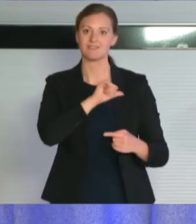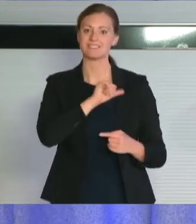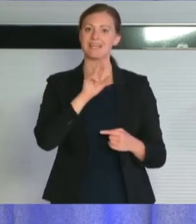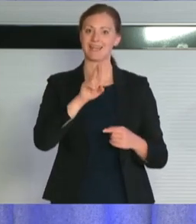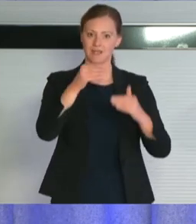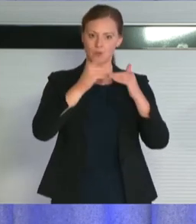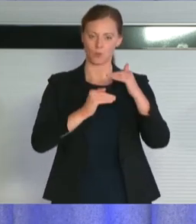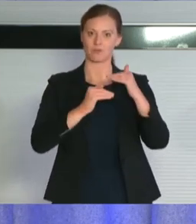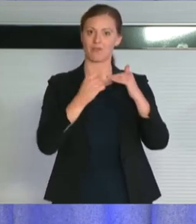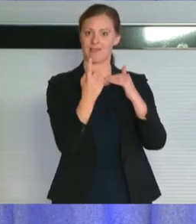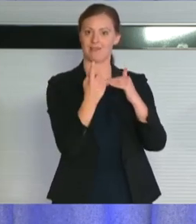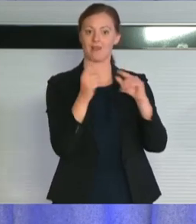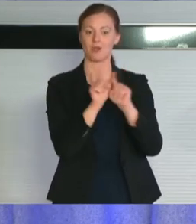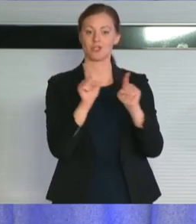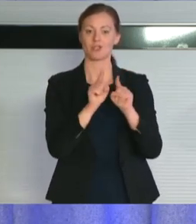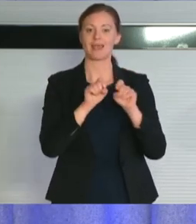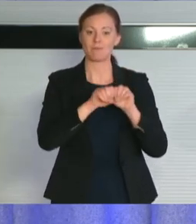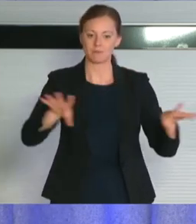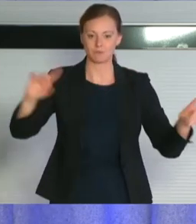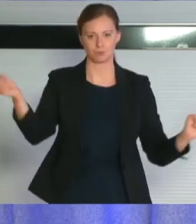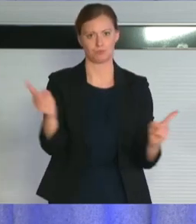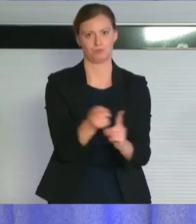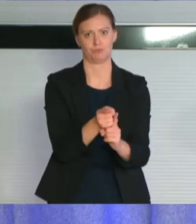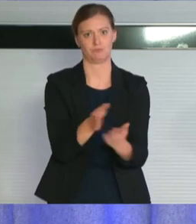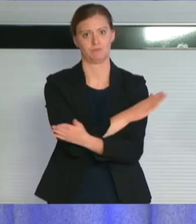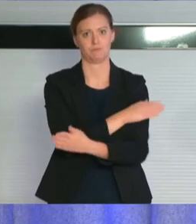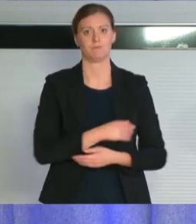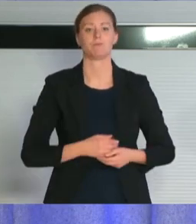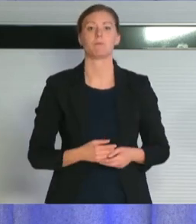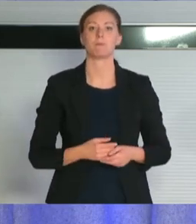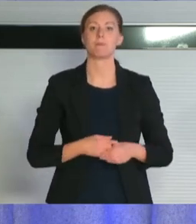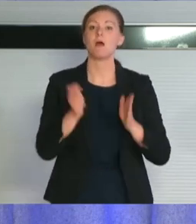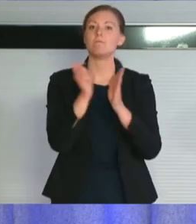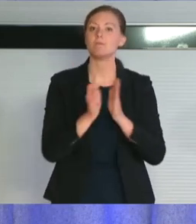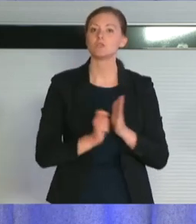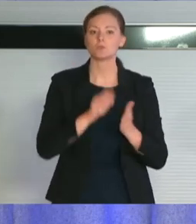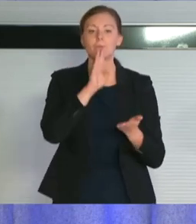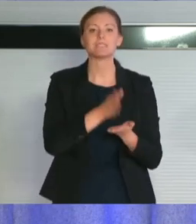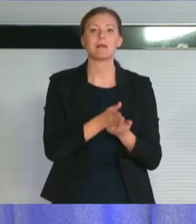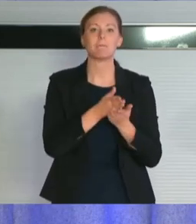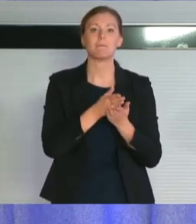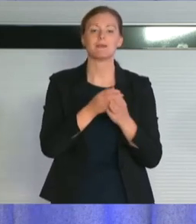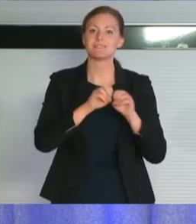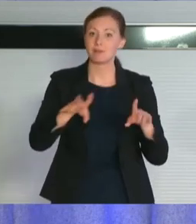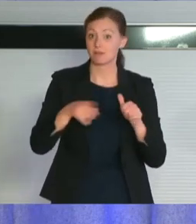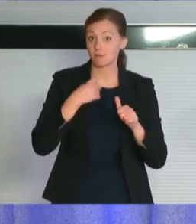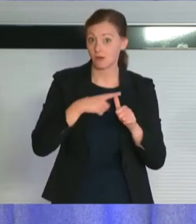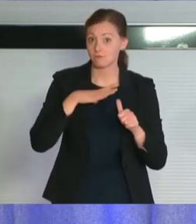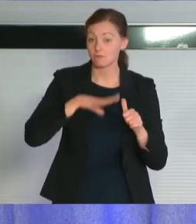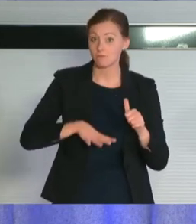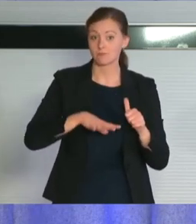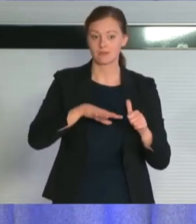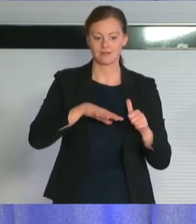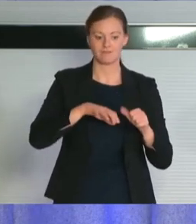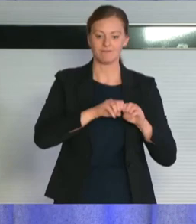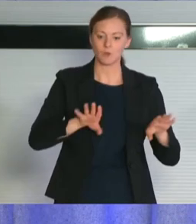ned epidemien, og epidemien dør ut. De faktorene som bestemmer smittetallet R er virusets